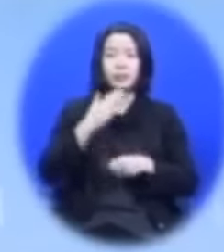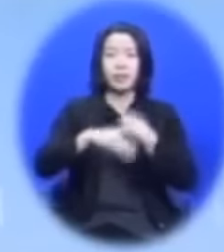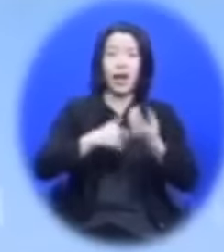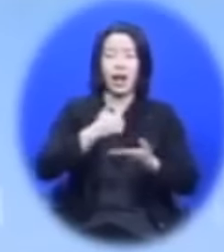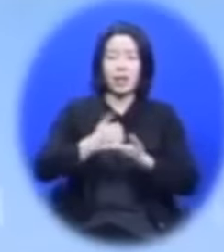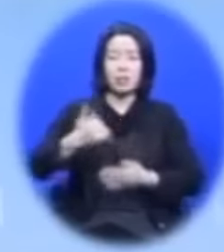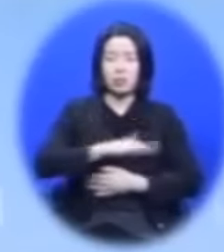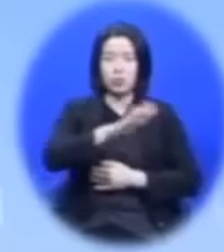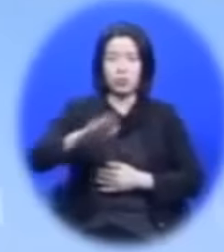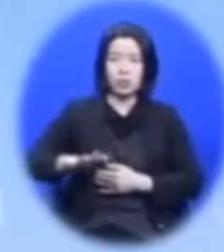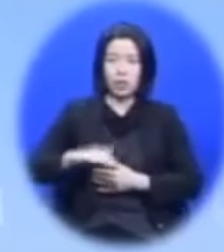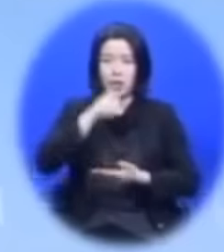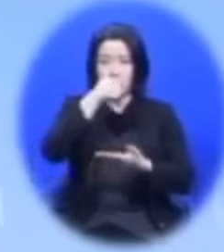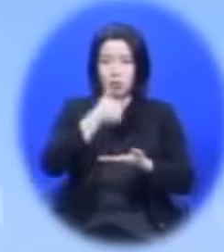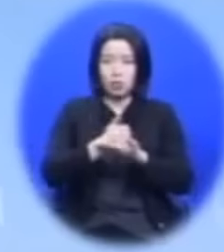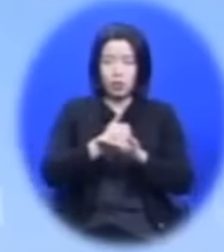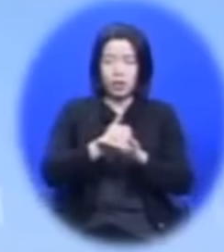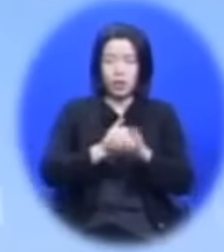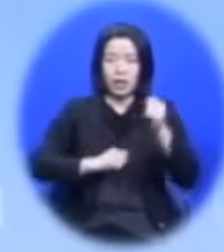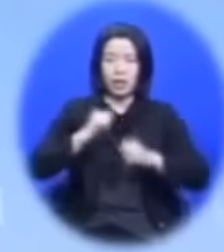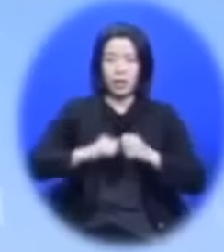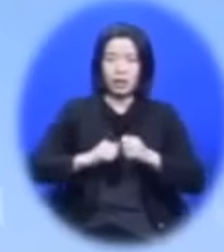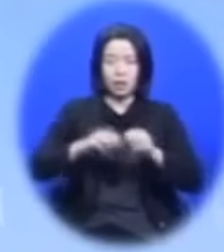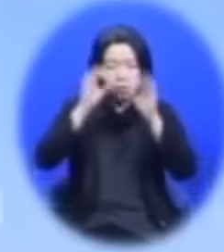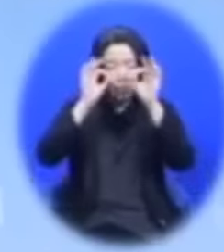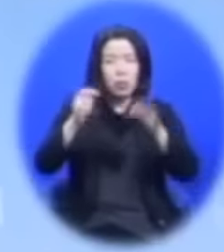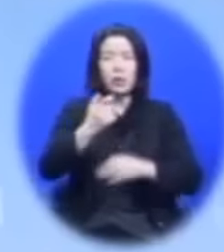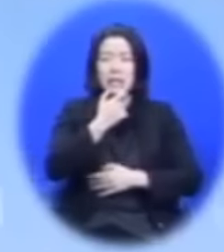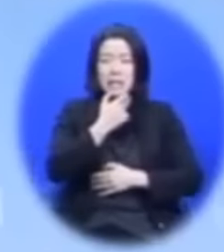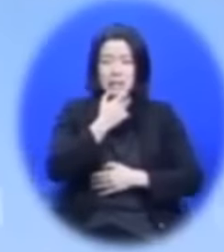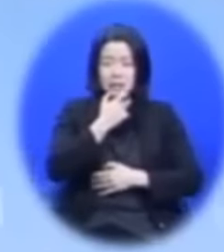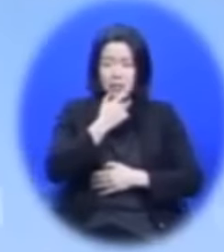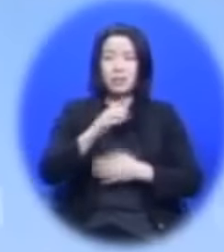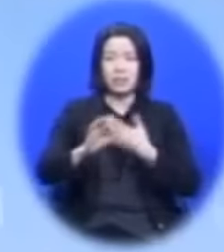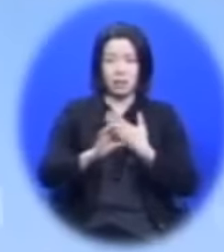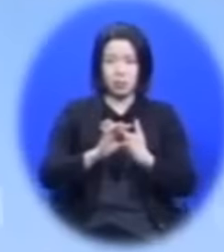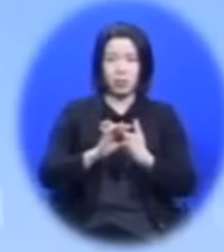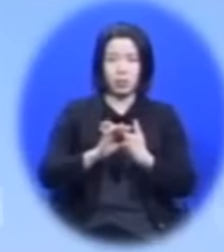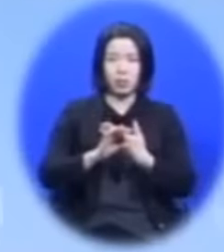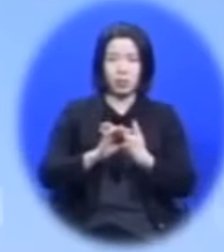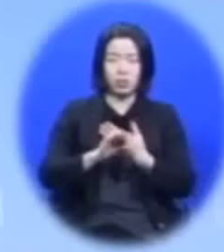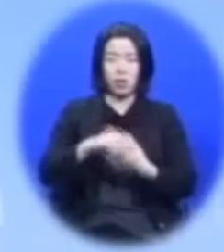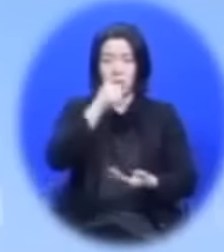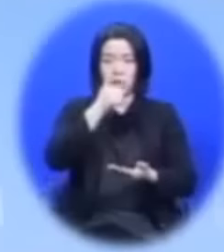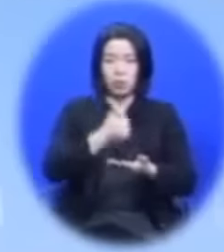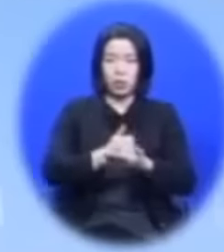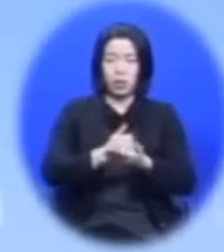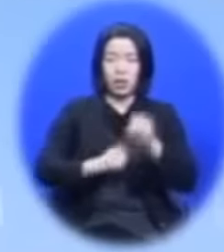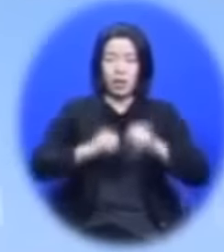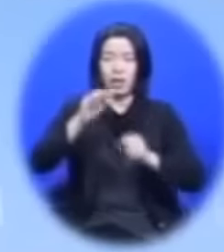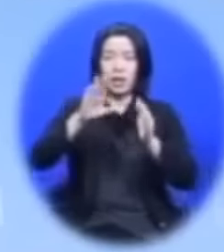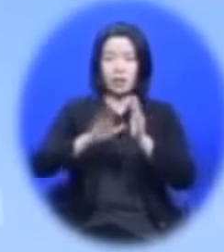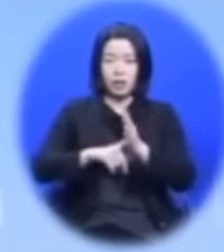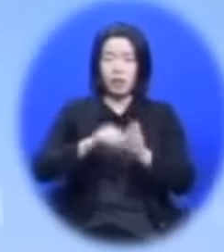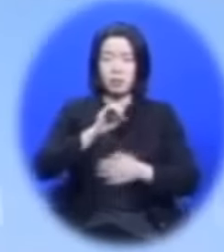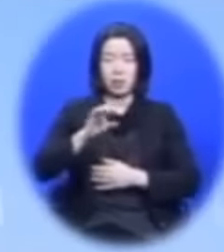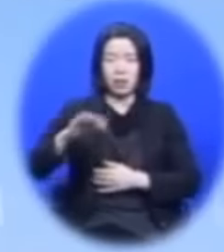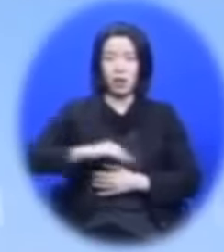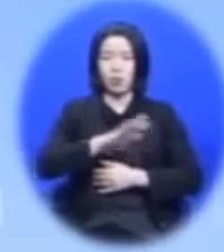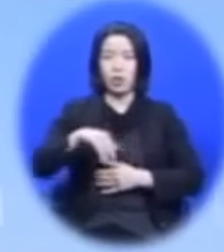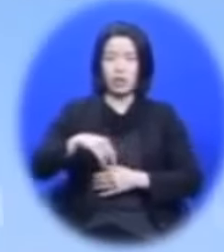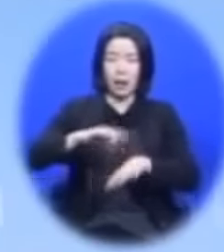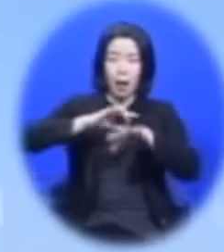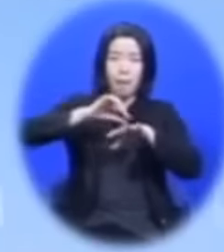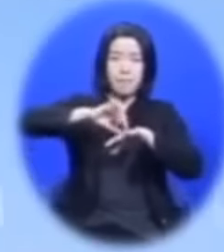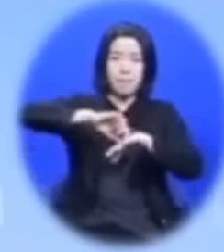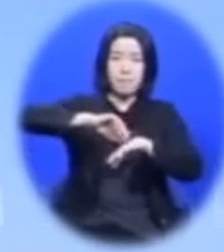하나님이 우리가 죄를 짓는 것이 참 보기가 그러셔서 그러시다면 죄 지을 때마다 우리에게 벌 주시면